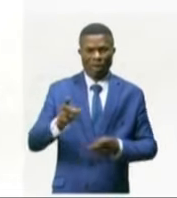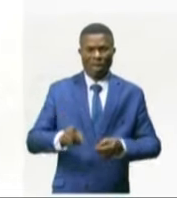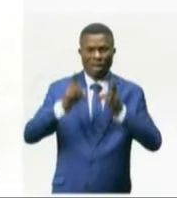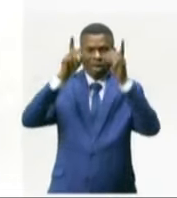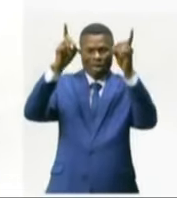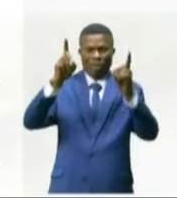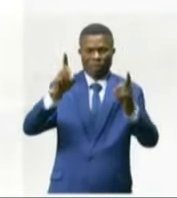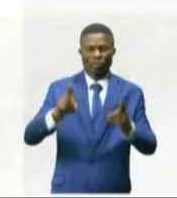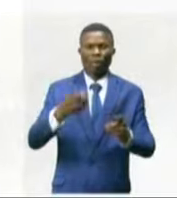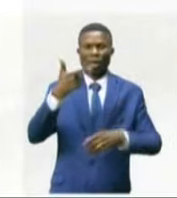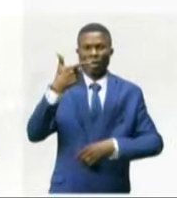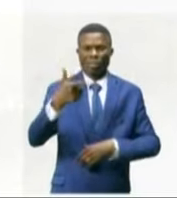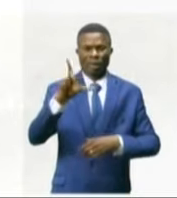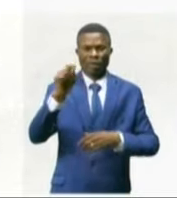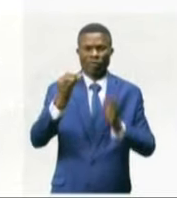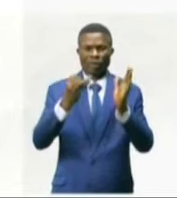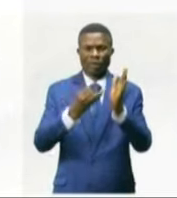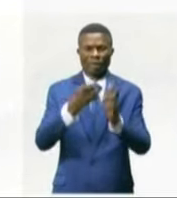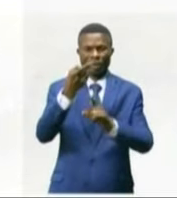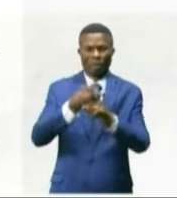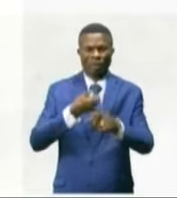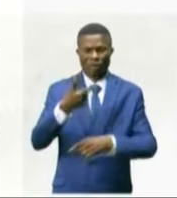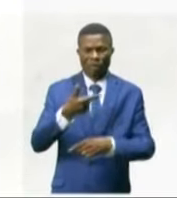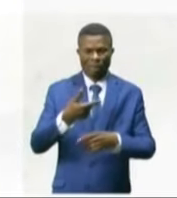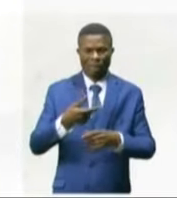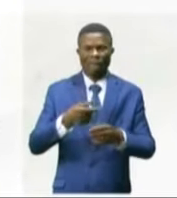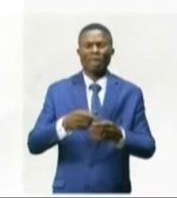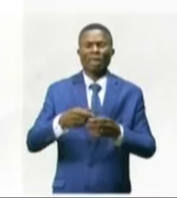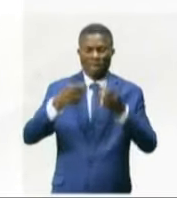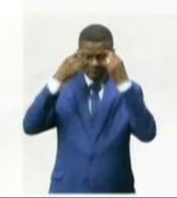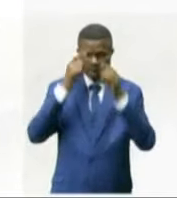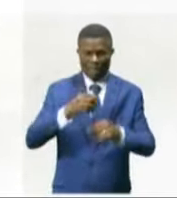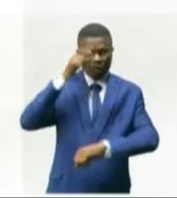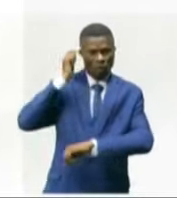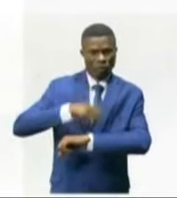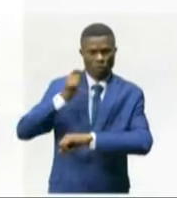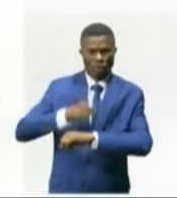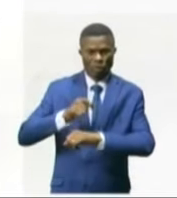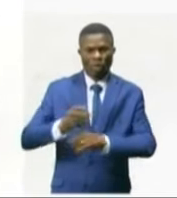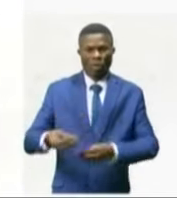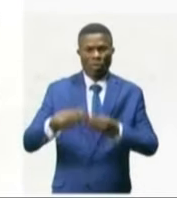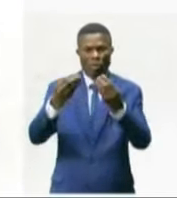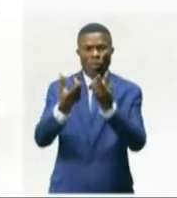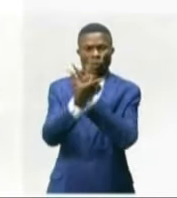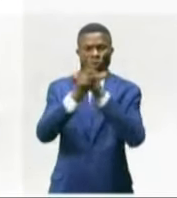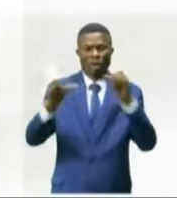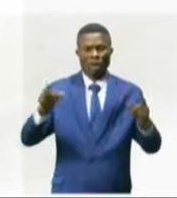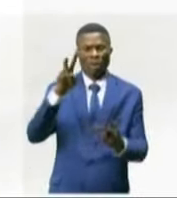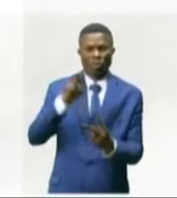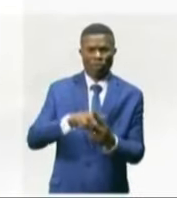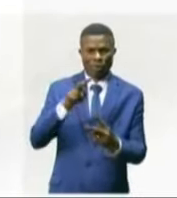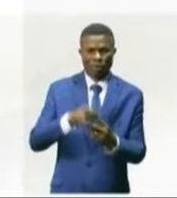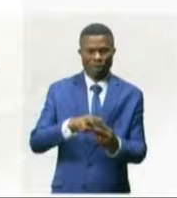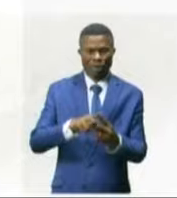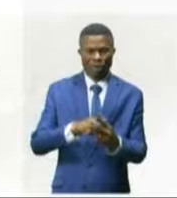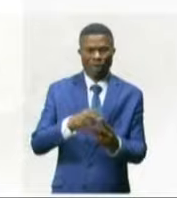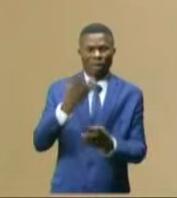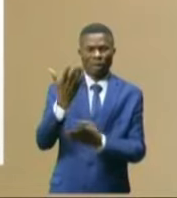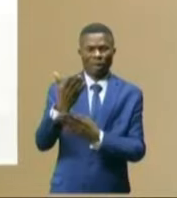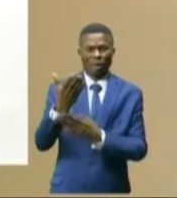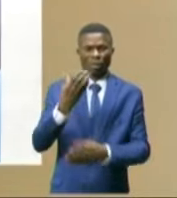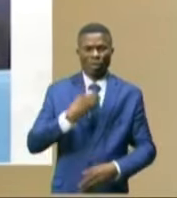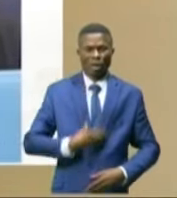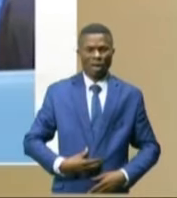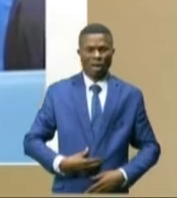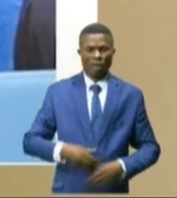mardi 27 février 2024 le prononcé de sa décision sur la mise en liberté provisoire sollicitée par les avocats